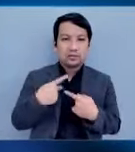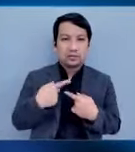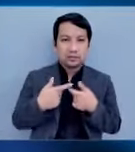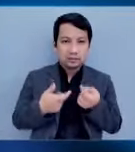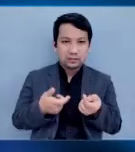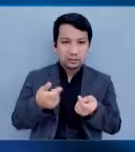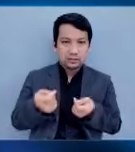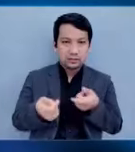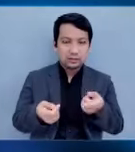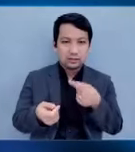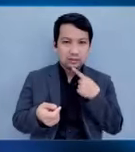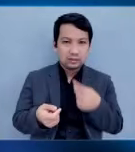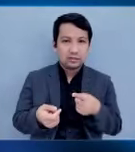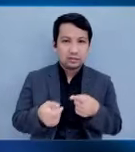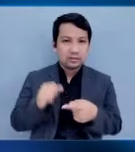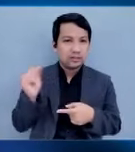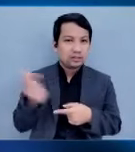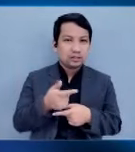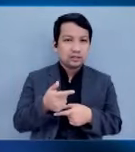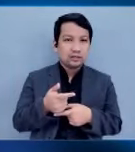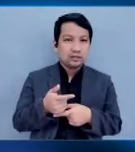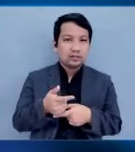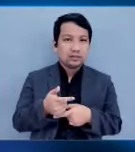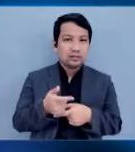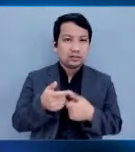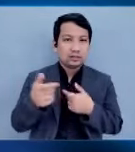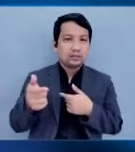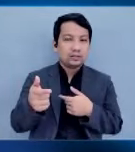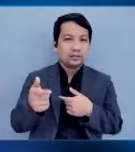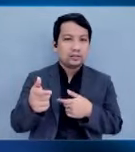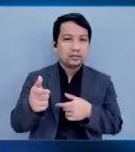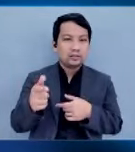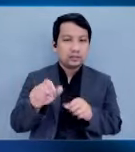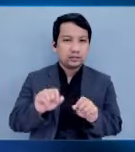tapos lahat na po siya ilaw on point.